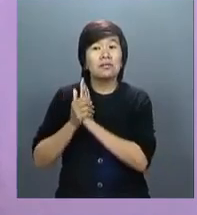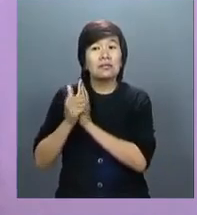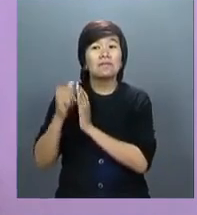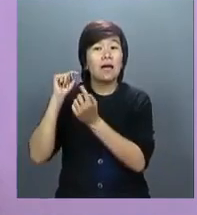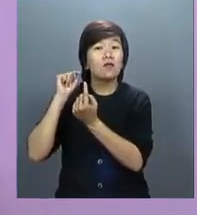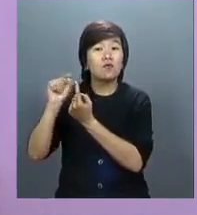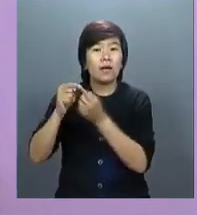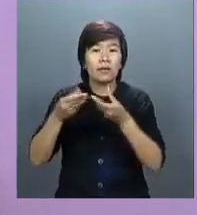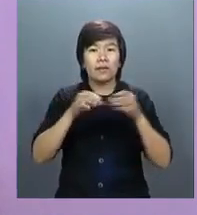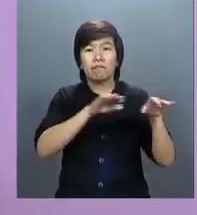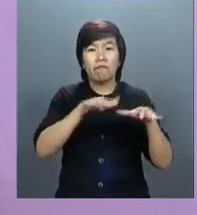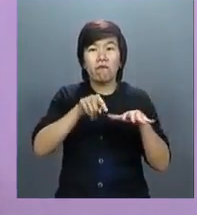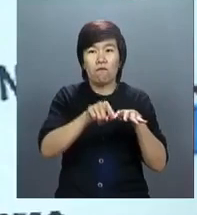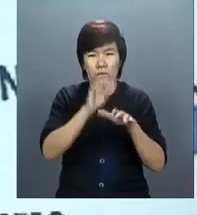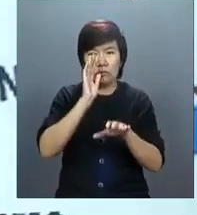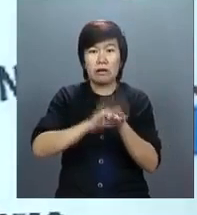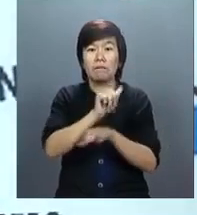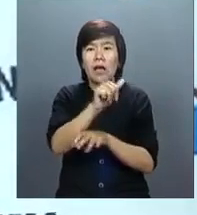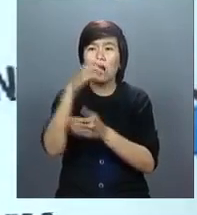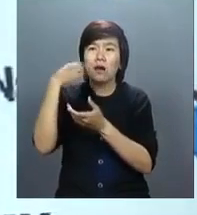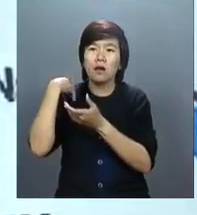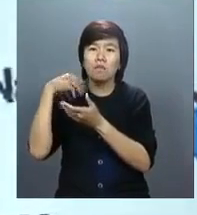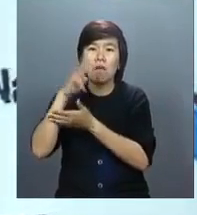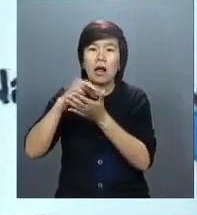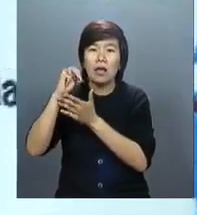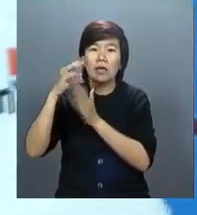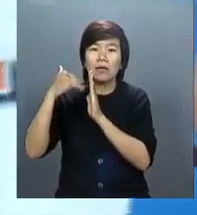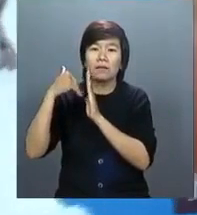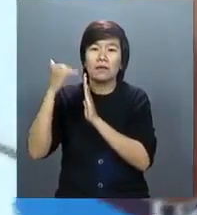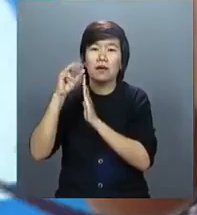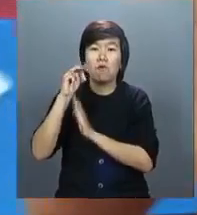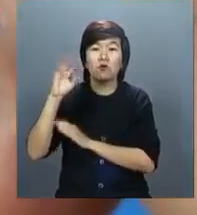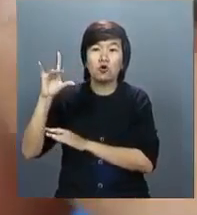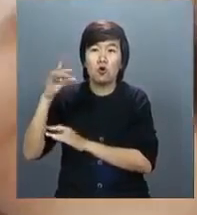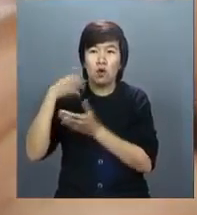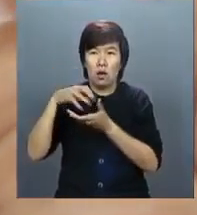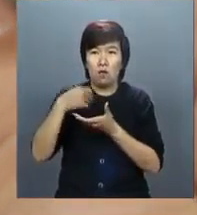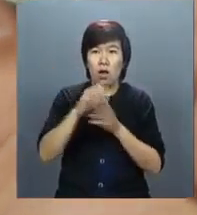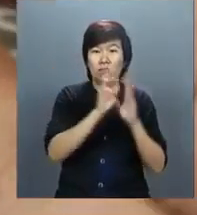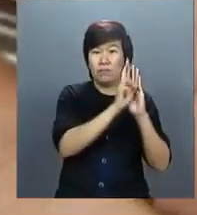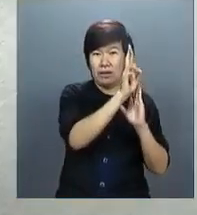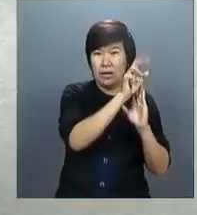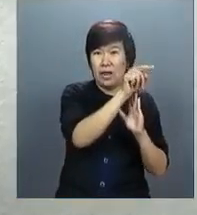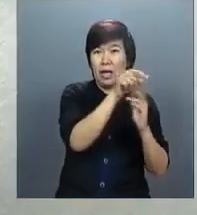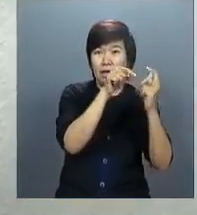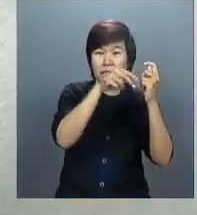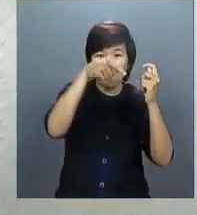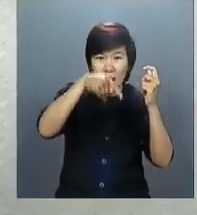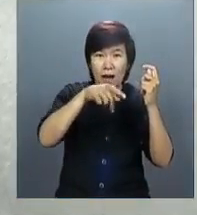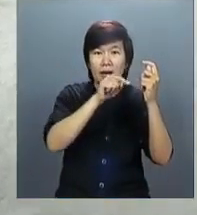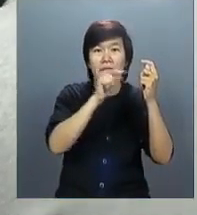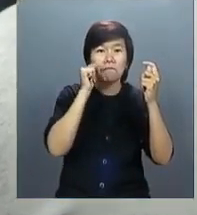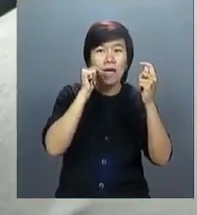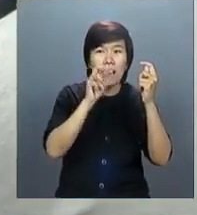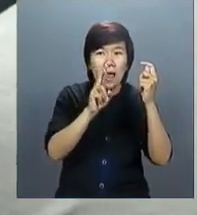ยาศาสตร์มหาวิทยาลัยเชียงใหม่ระบุว่าพื้นที่อำเภอพานอำเภอแม่ลาวและอำเภอแม่สวยจังหวัดเชียงรายมีรอยเลื่อนพะเ